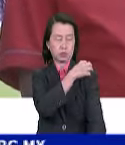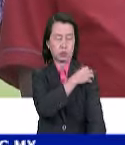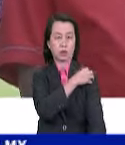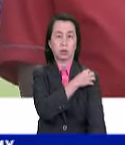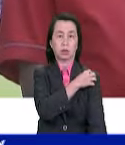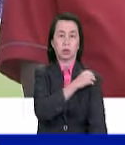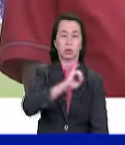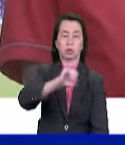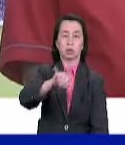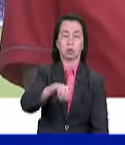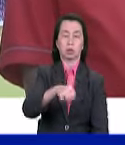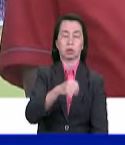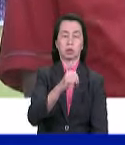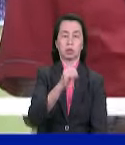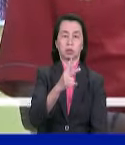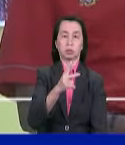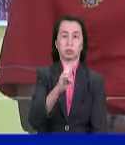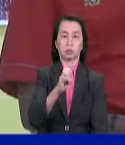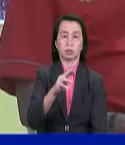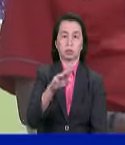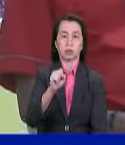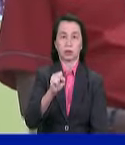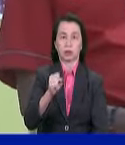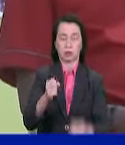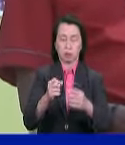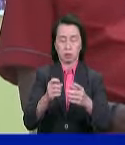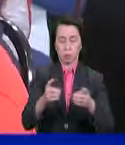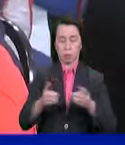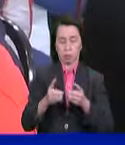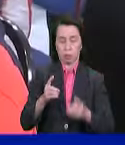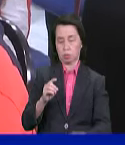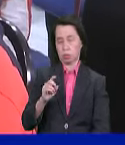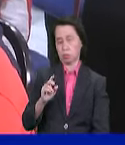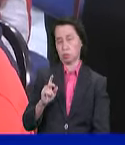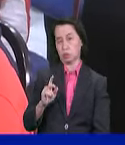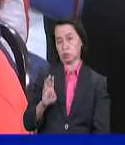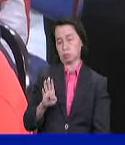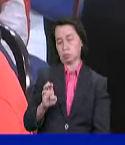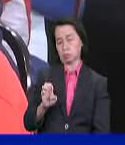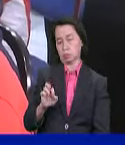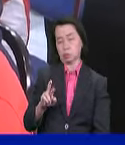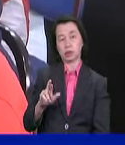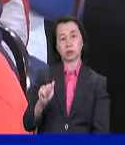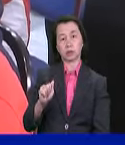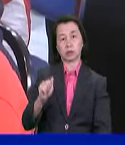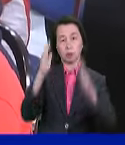Jabatan Kemajuan Masyarakat Kemas Daerah Berau di Pejabat Kemas Daerah Berau.